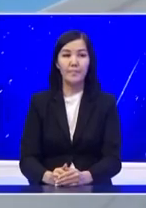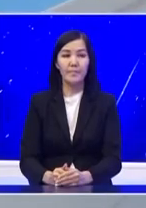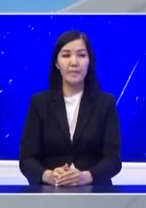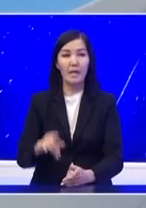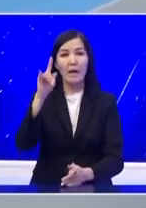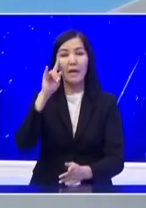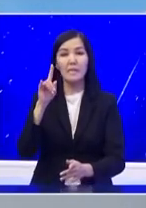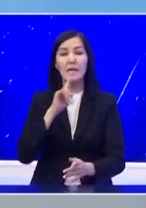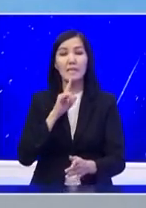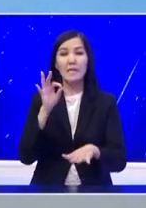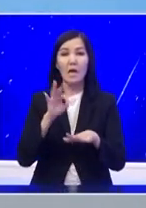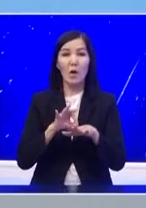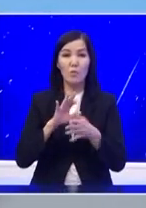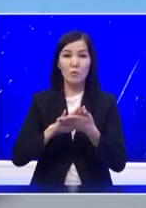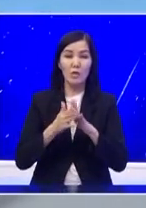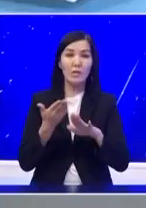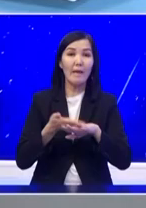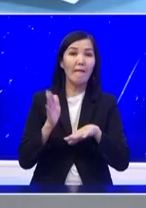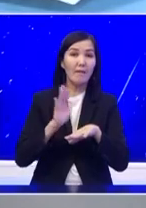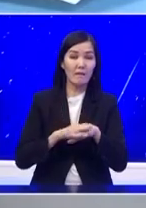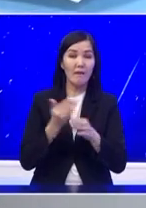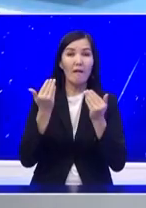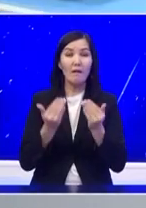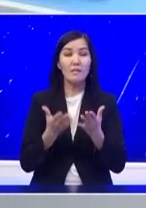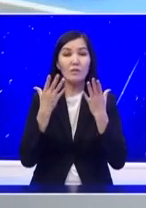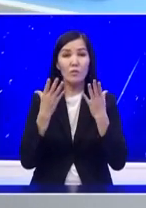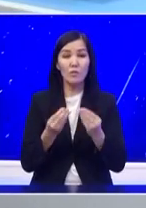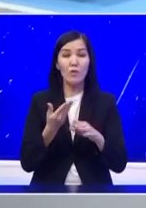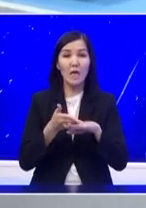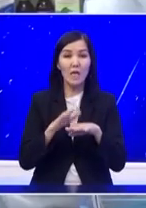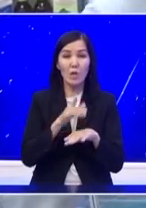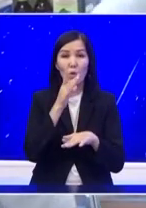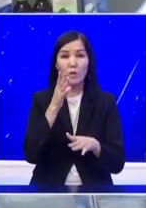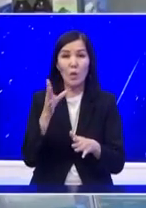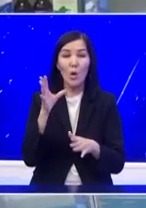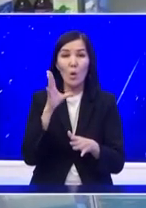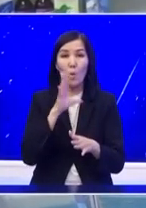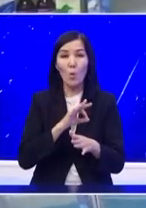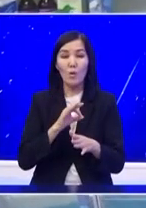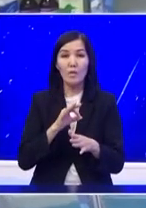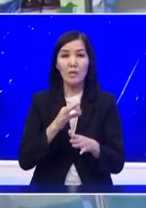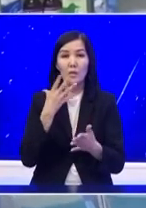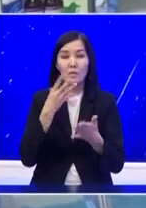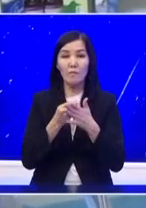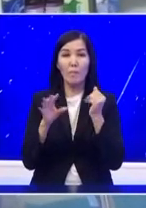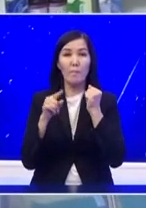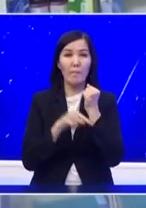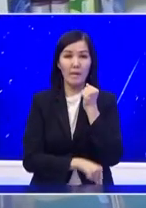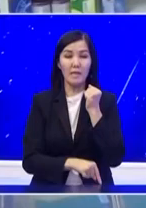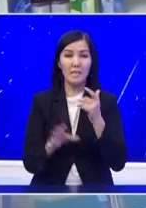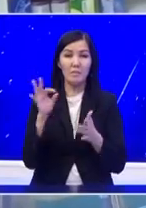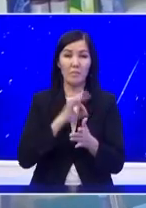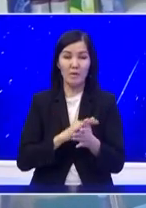Елдегі эпидемиологиялық ахуал күрделі. Өкінішке қарай осындай сын сәттерде өз пайдасын ойлап, дәрі-дәрмек дефицитін туғызып,